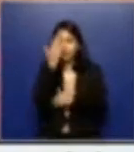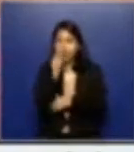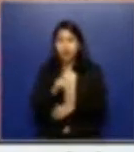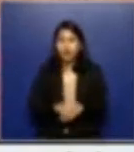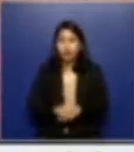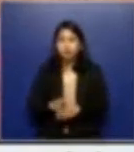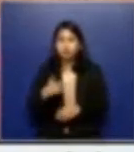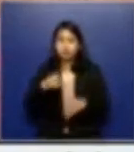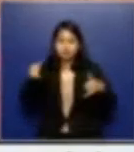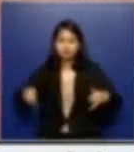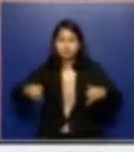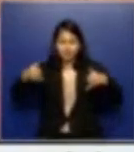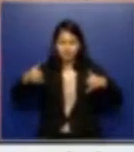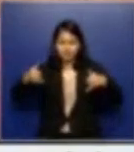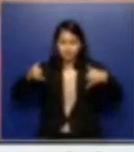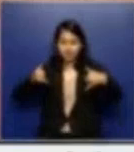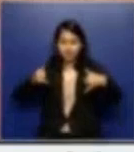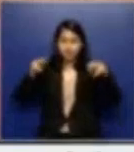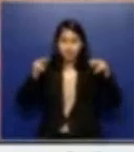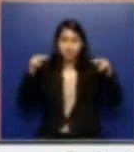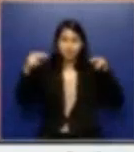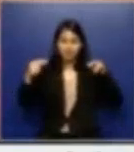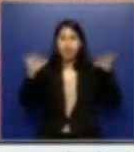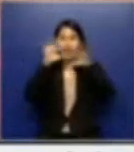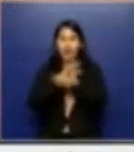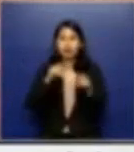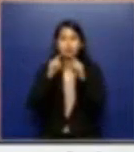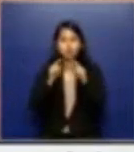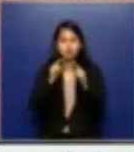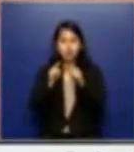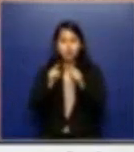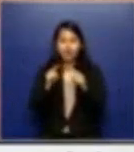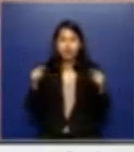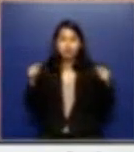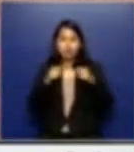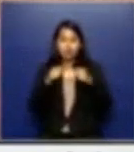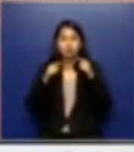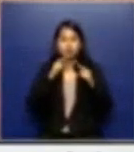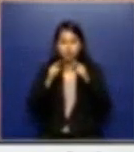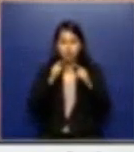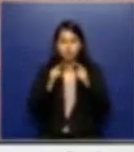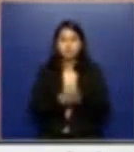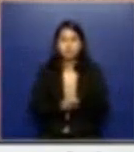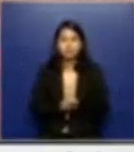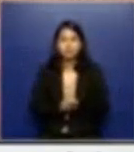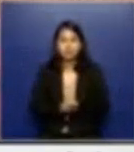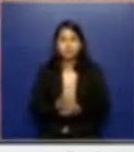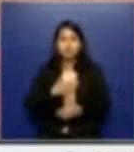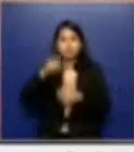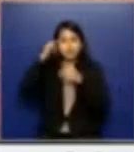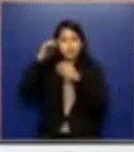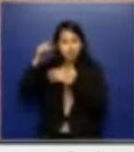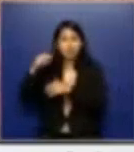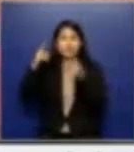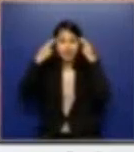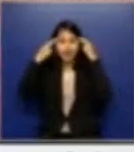งอยู่นั่นหันหน้ามานี่ผมหันหน้าไปนั่นคือหันหน้าคุยกันครับนี่คือการหันหน้าคุยกันเพราะนั้นก็หวังว่าท่านนายกสักพัก